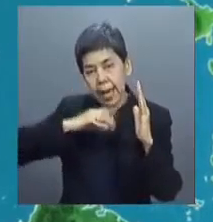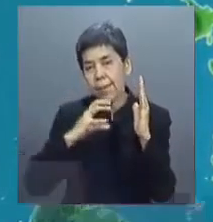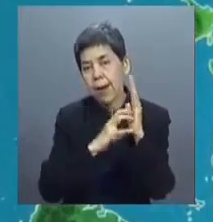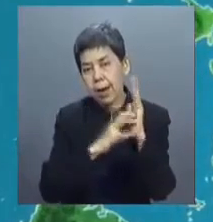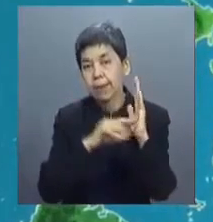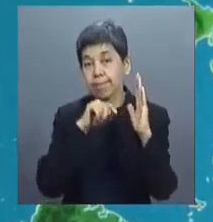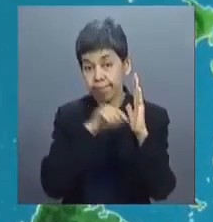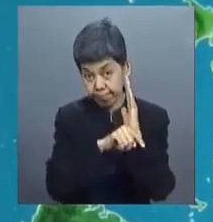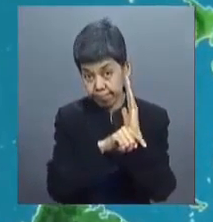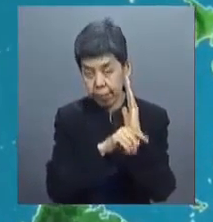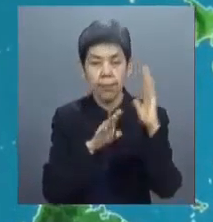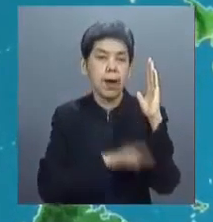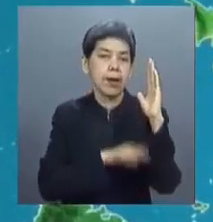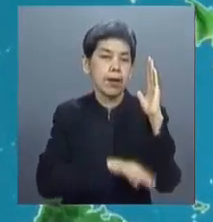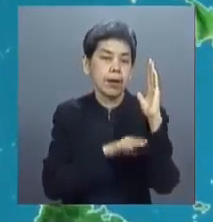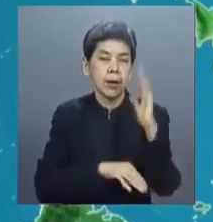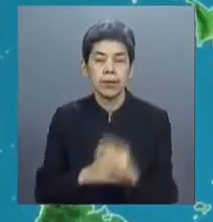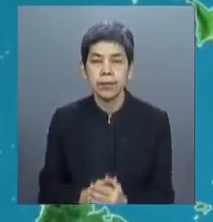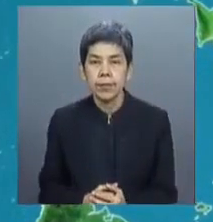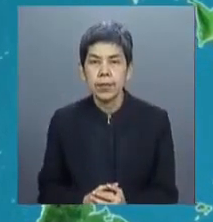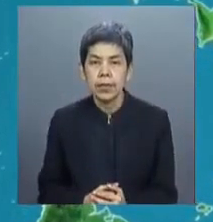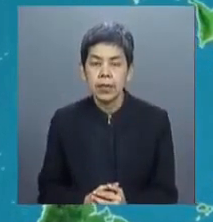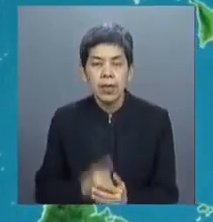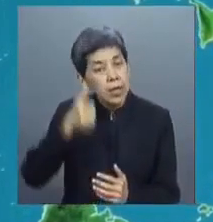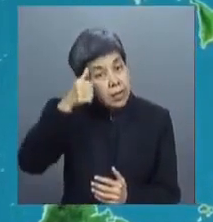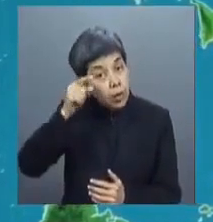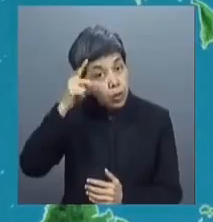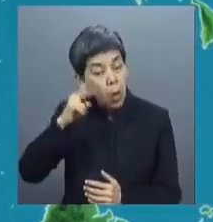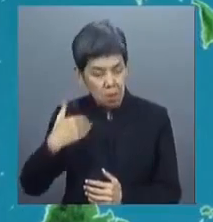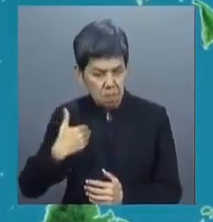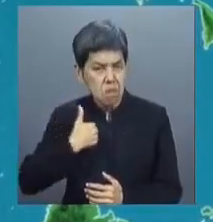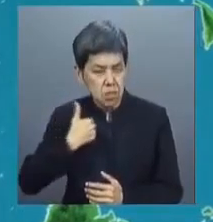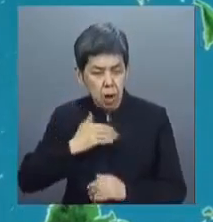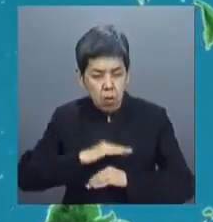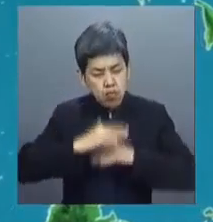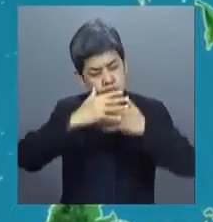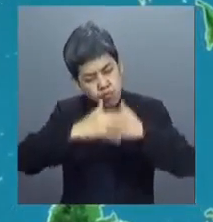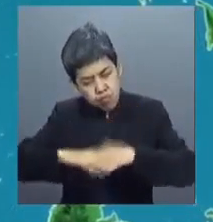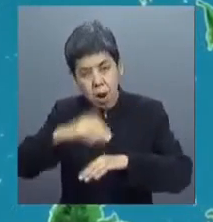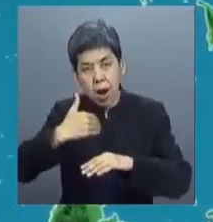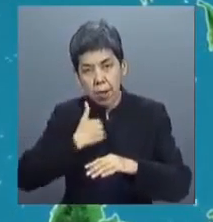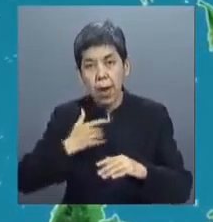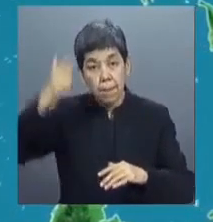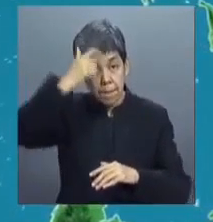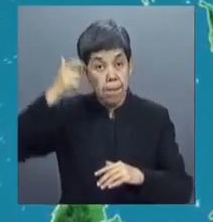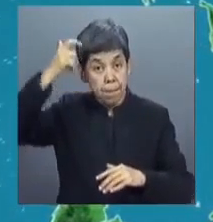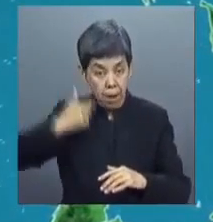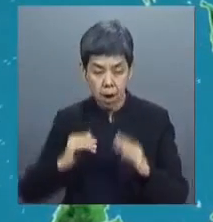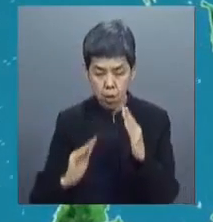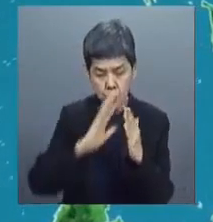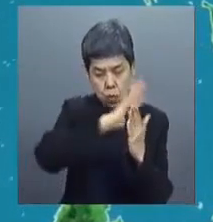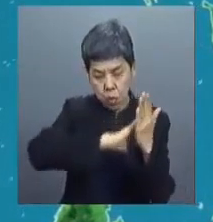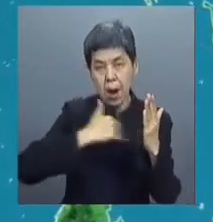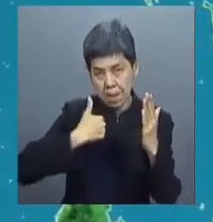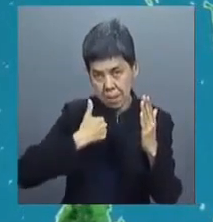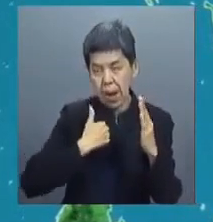คตะวันออกและภาคใต้ตอนบนโดยในช่วง 2-3 วันนี้นะคะก็จะมีคลื่นกระแสลมตะวันตกจากประเทศเมียนมาเคลื่อนเข้ามาปกคลุมใน